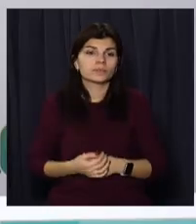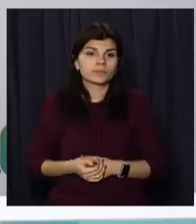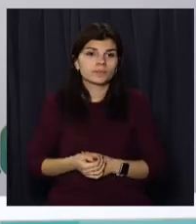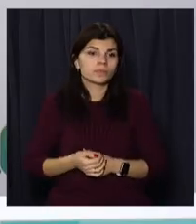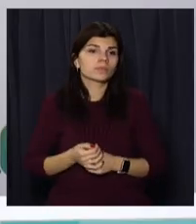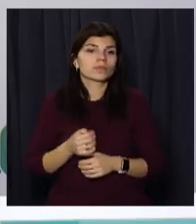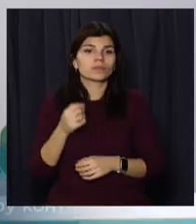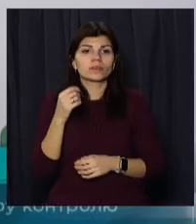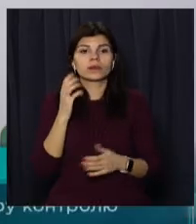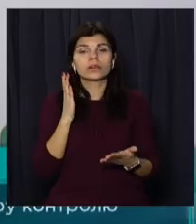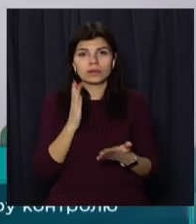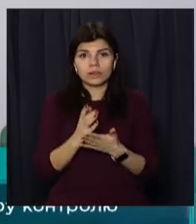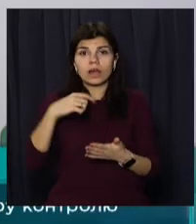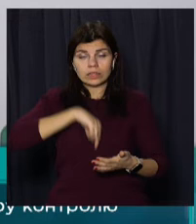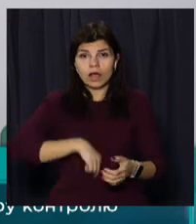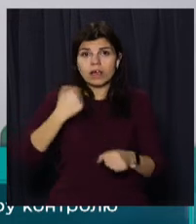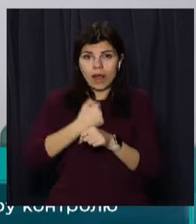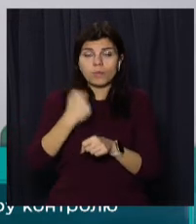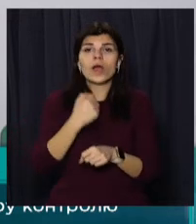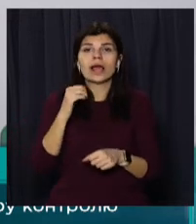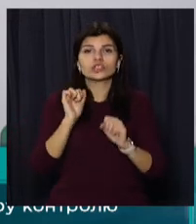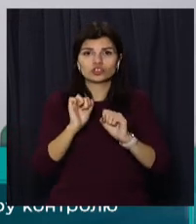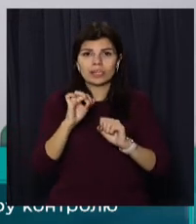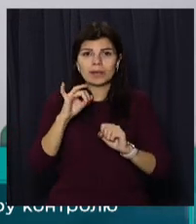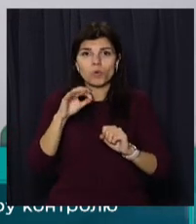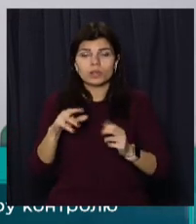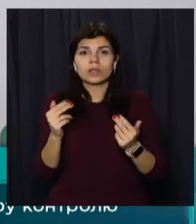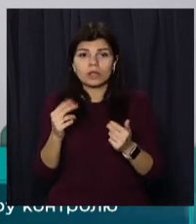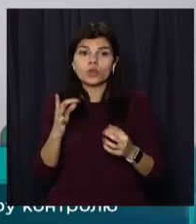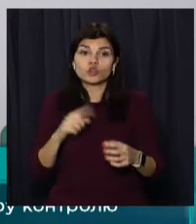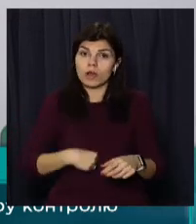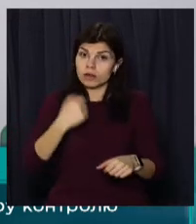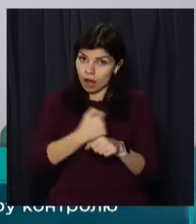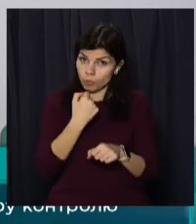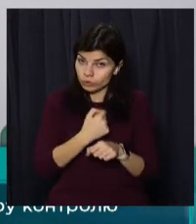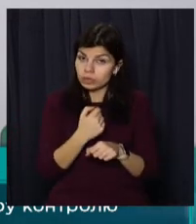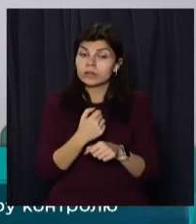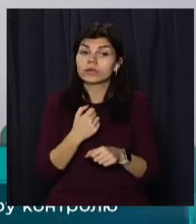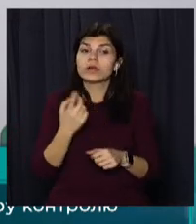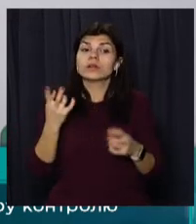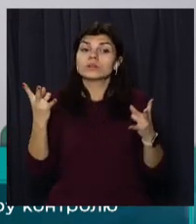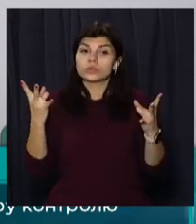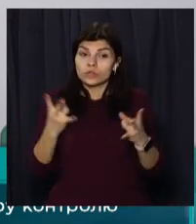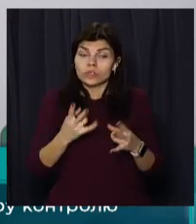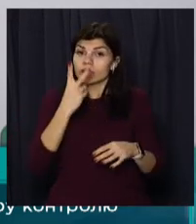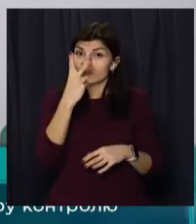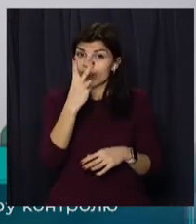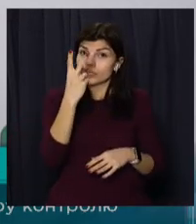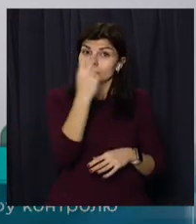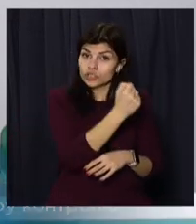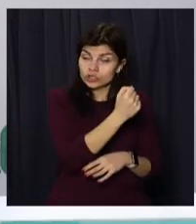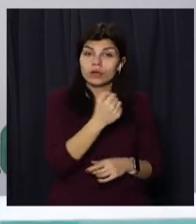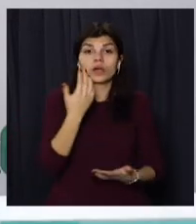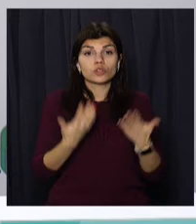Вирабатується специфічний імунітет, але треба врахувати, що для того, щоб він виробився, потрібно 2 тижні.